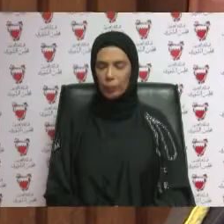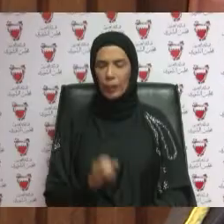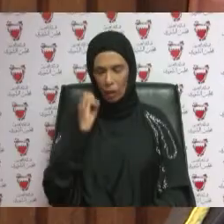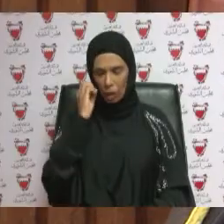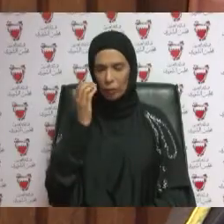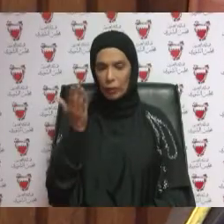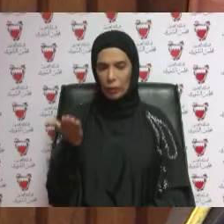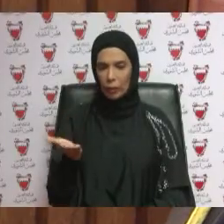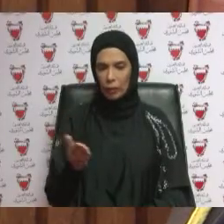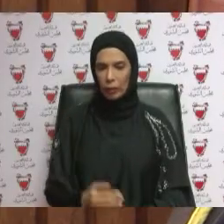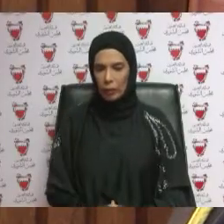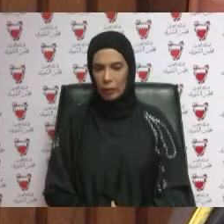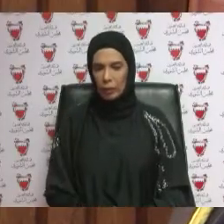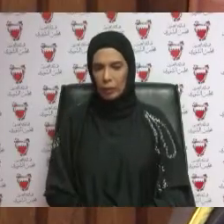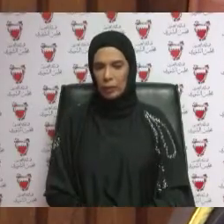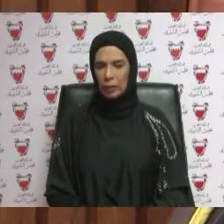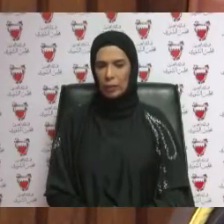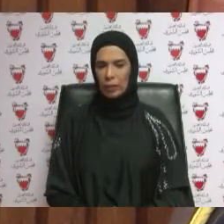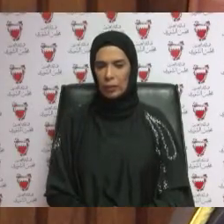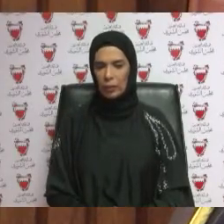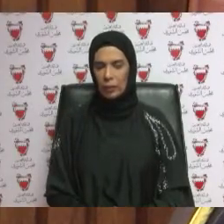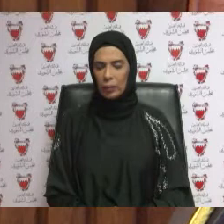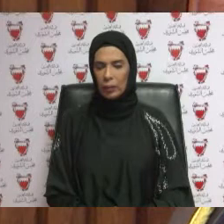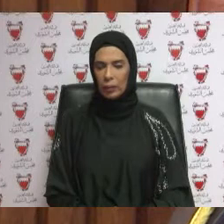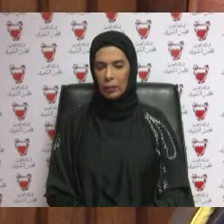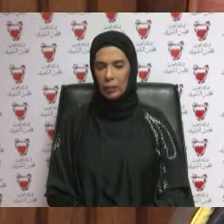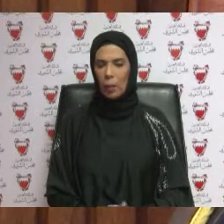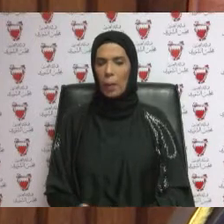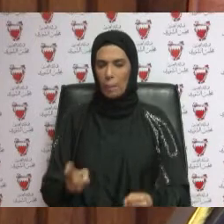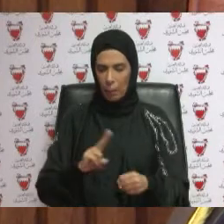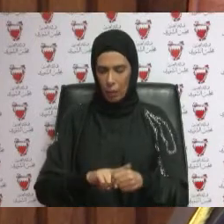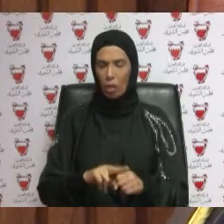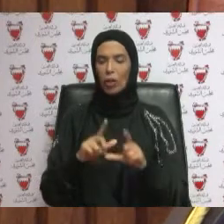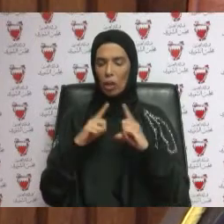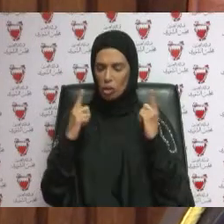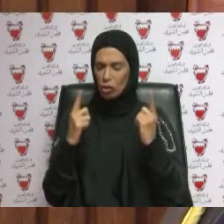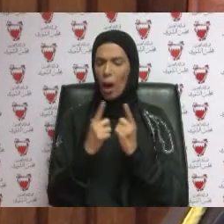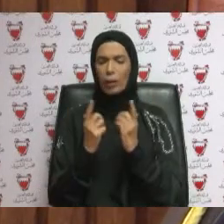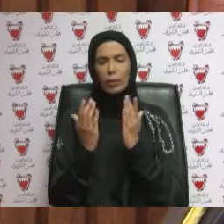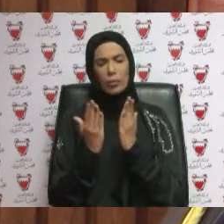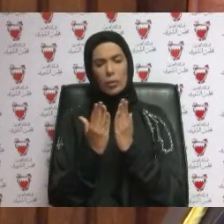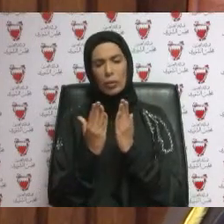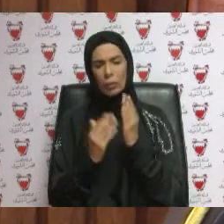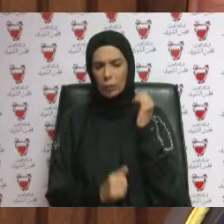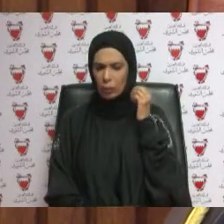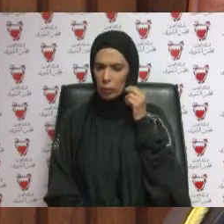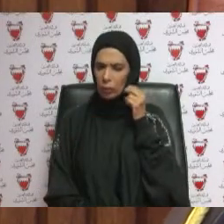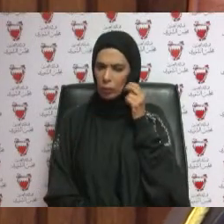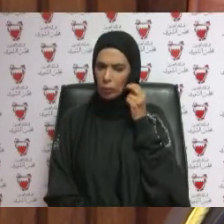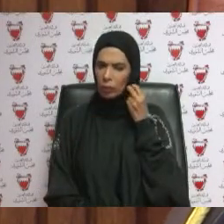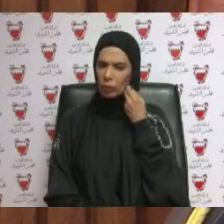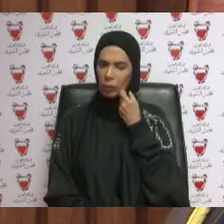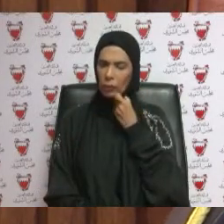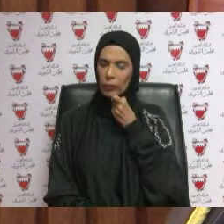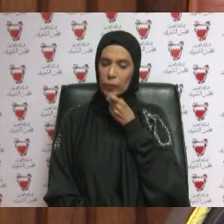عليكم اقتراح بالنسبة للخطاب الملكي السامي أن يعود إلى اللجنة، واللجنة بعد